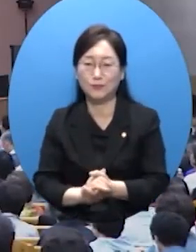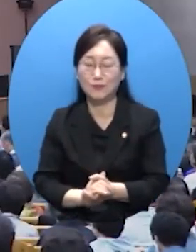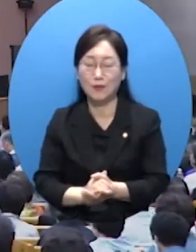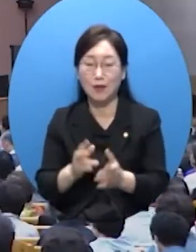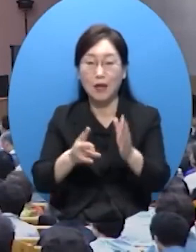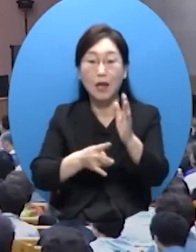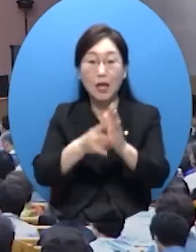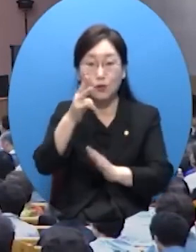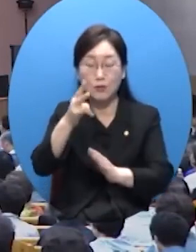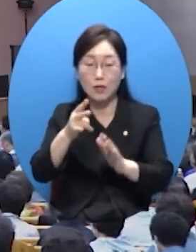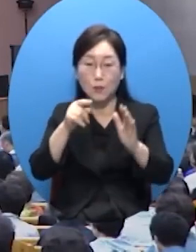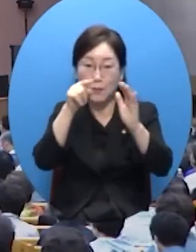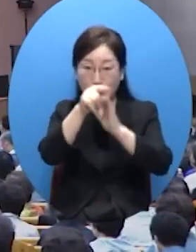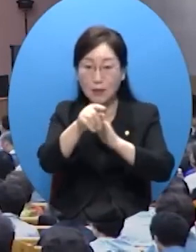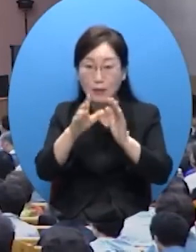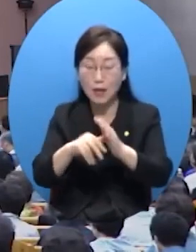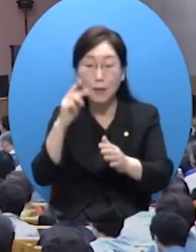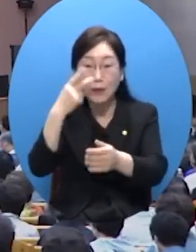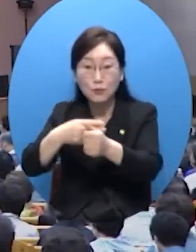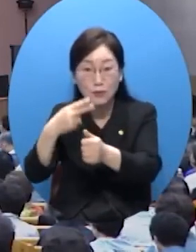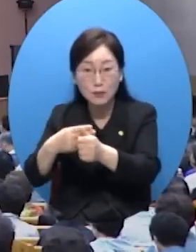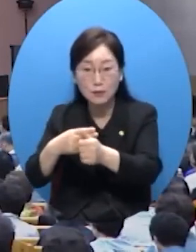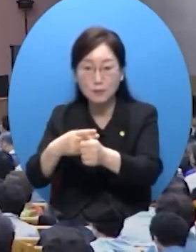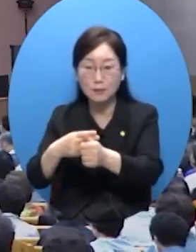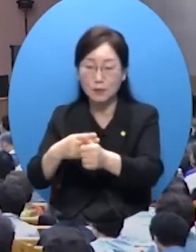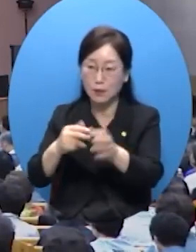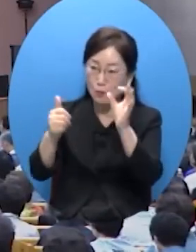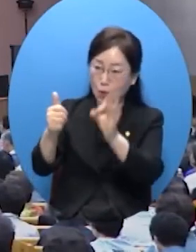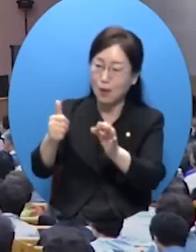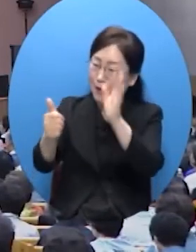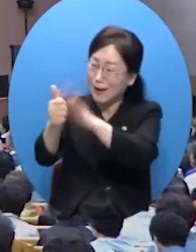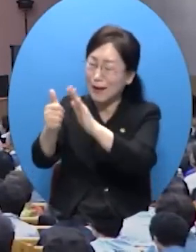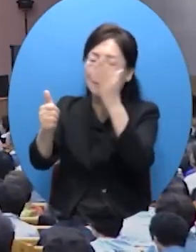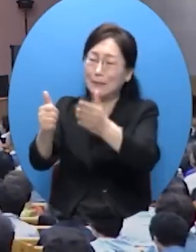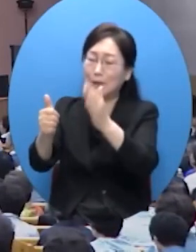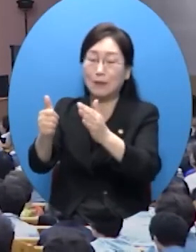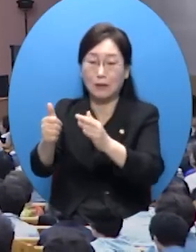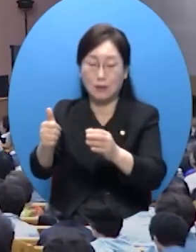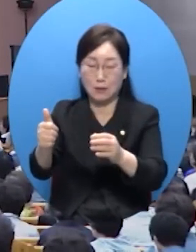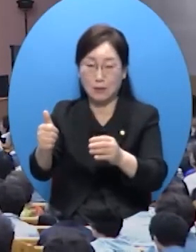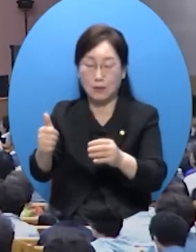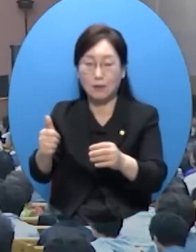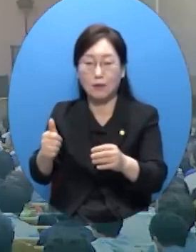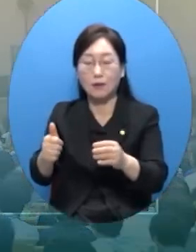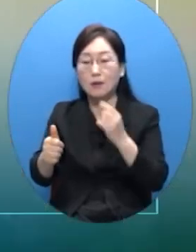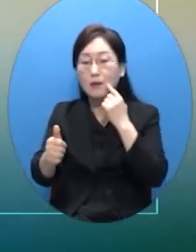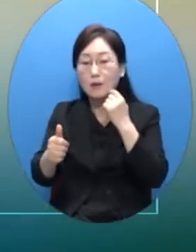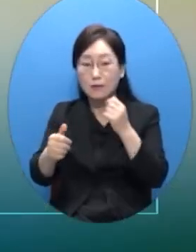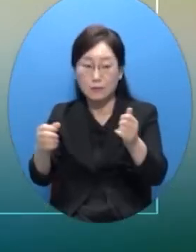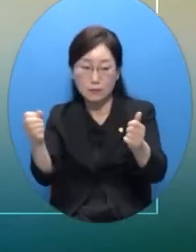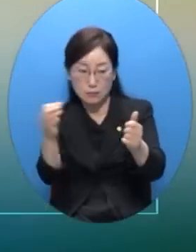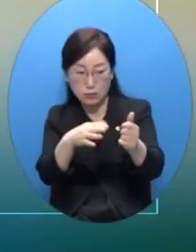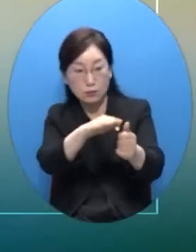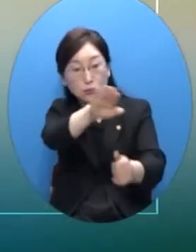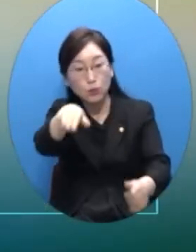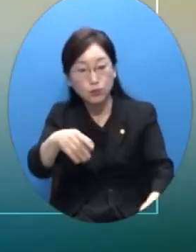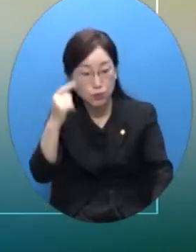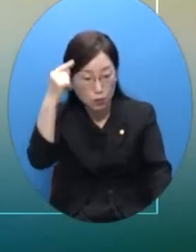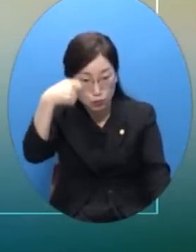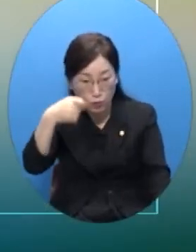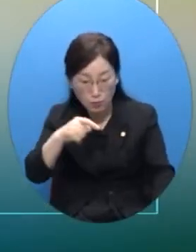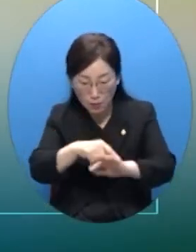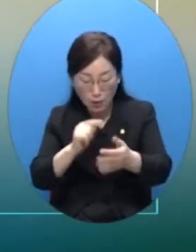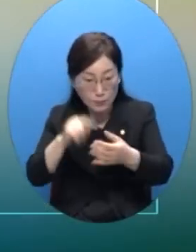예루살렘 향해 나가려 할 때 사도 바울을 사람들이 울며 가로막았을 때 이런 얘기를 했습니다. 여러분이 어찌하여 울어 내 마음을 상하게 하느냐?